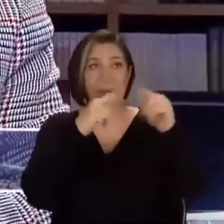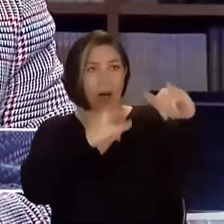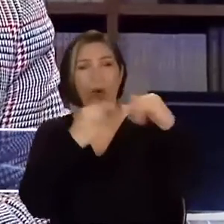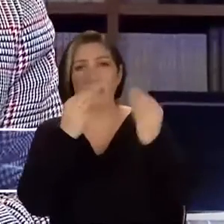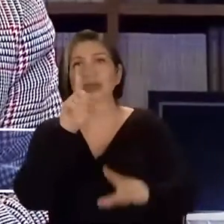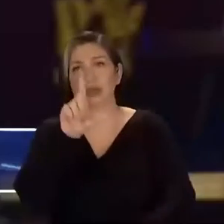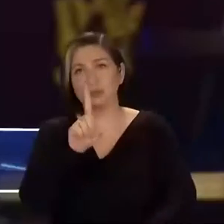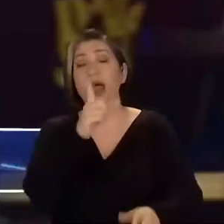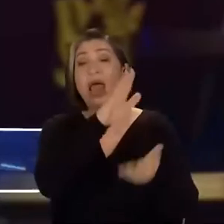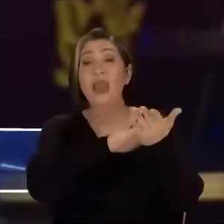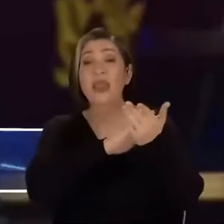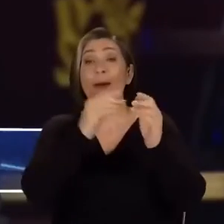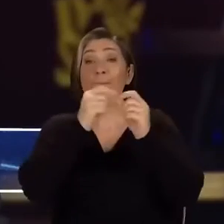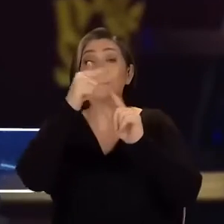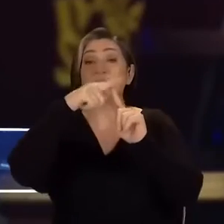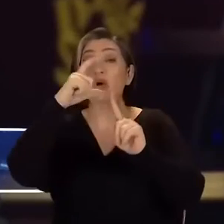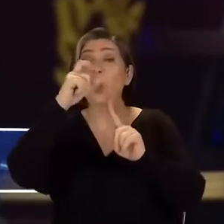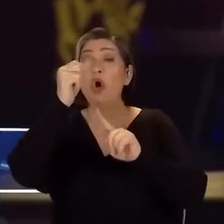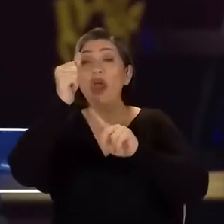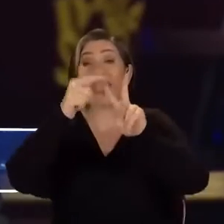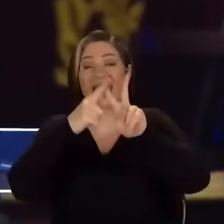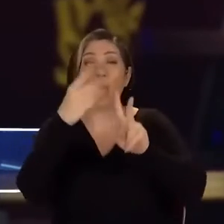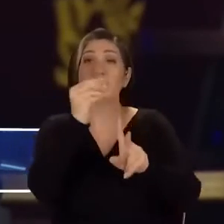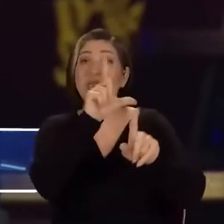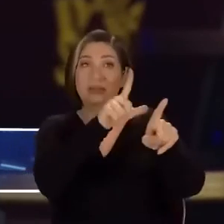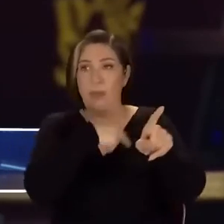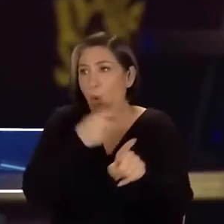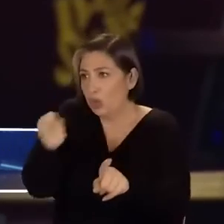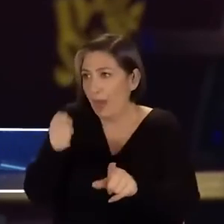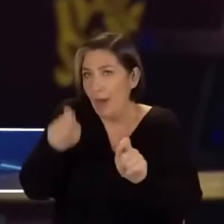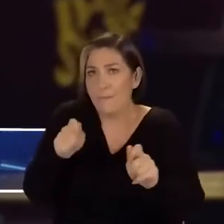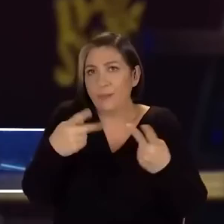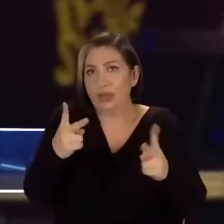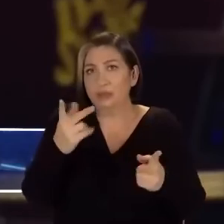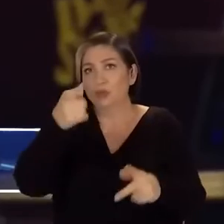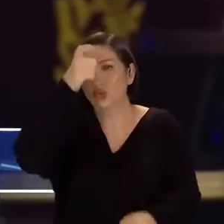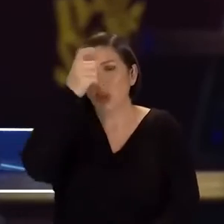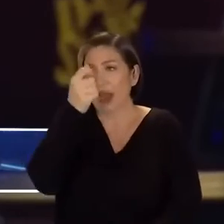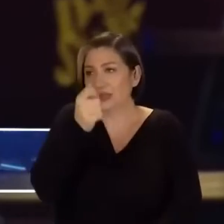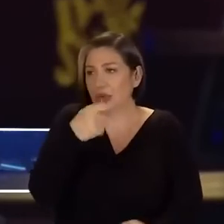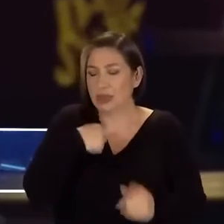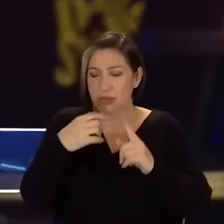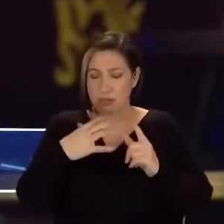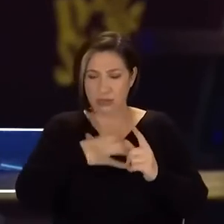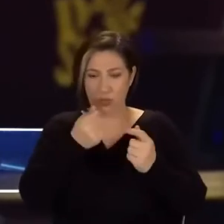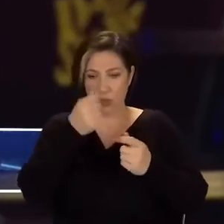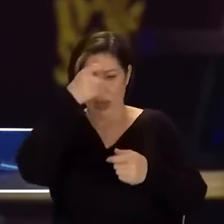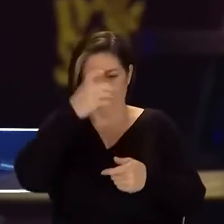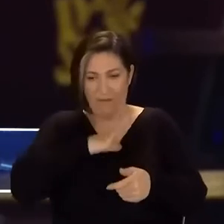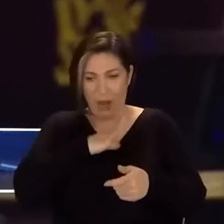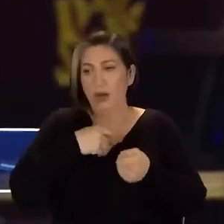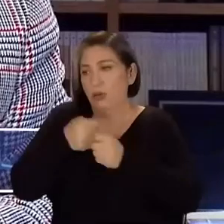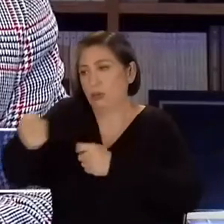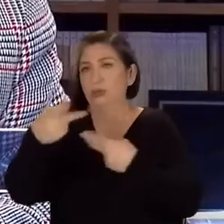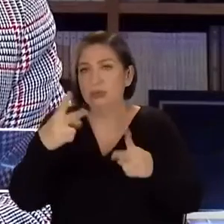şekilde Bitcoin elde etmiş olması gerekiyor. Benim size Bitcoin ödeme yapabilmem için Bitcoin sahibi olmam lazım. Türk lirası ödemek için Türk lirası sahibi olmam gerektiği gibi